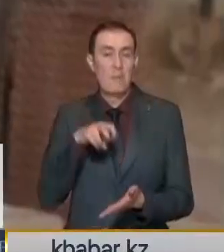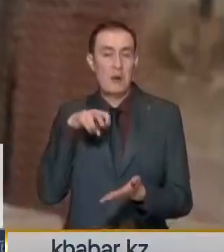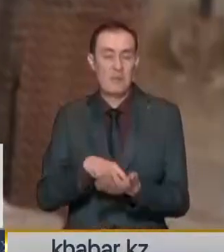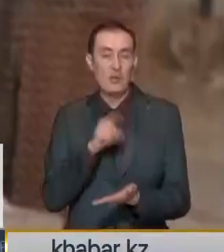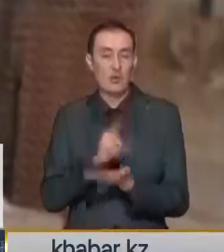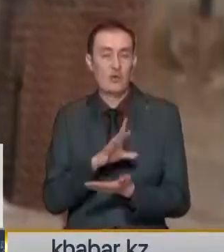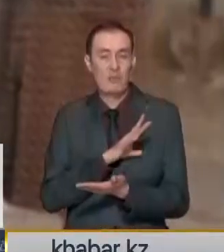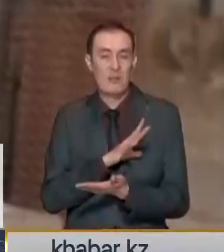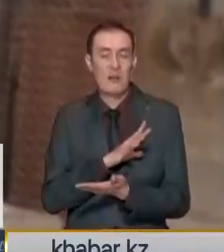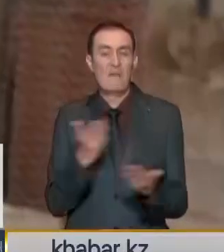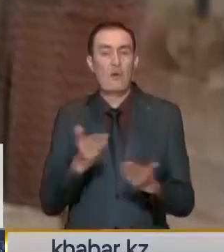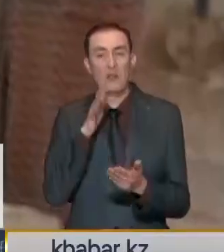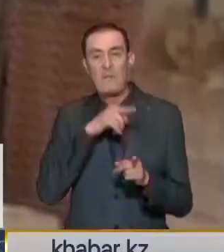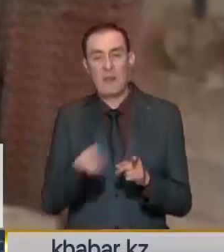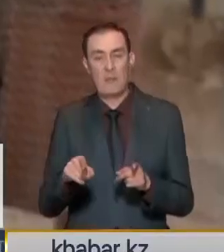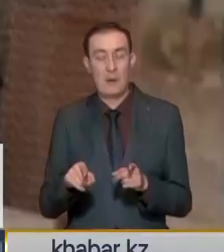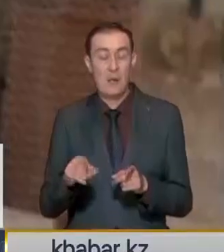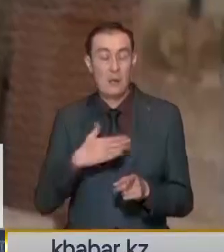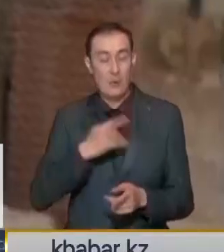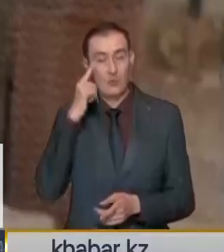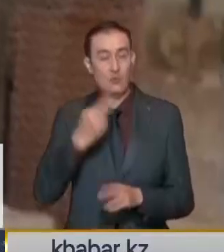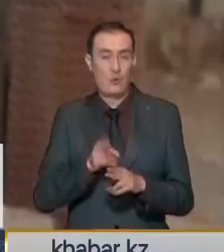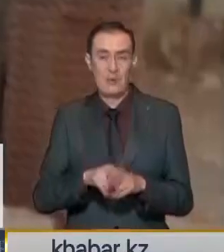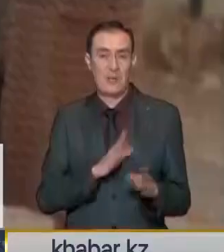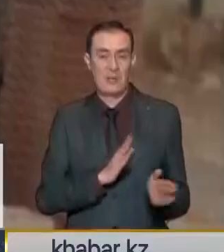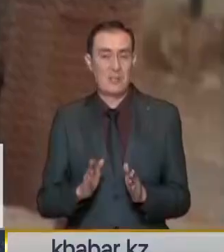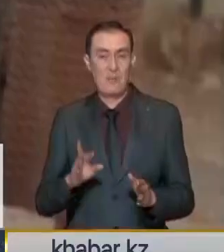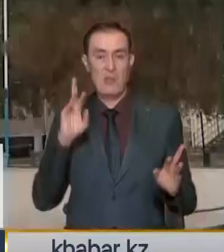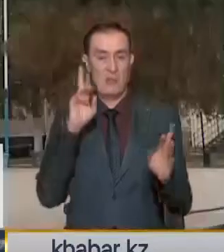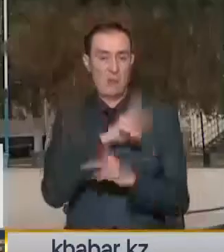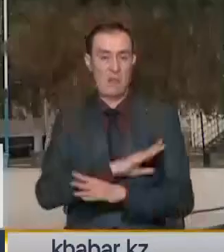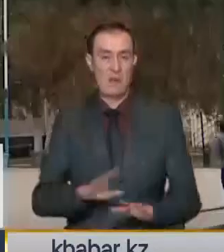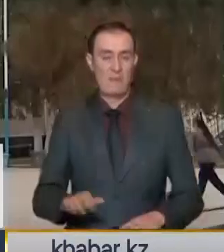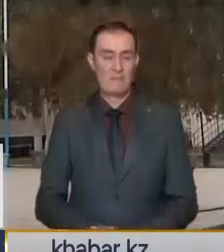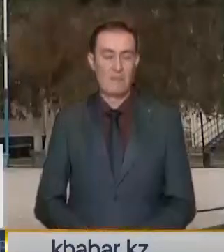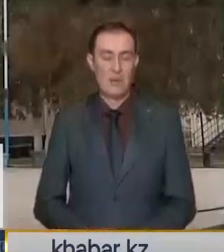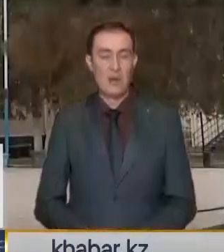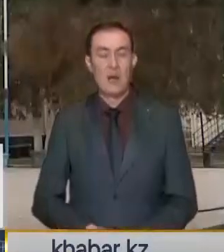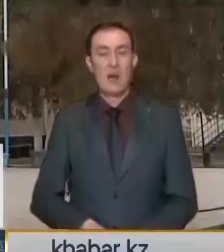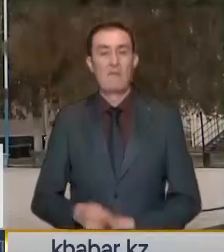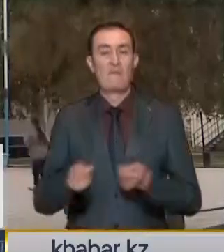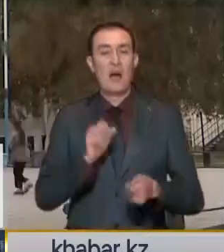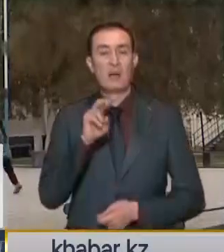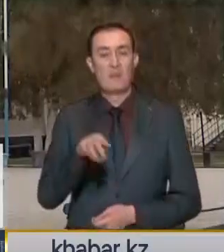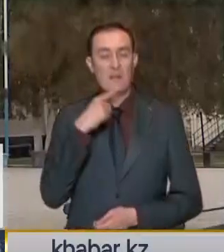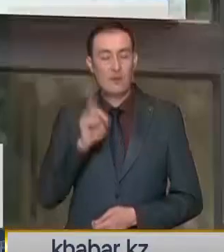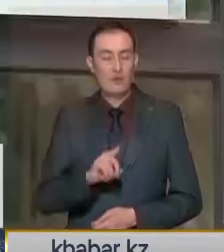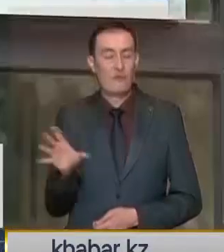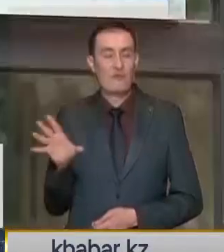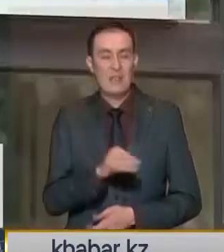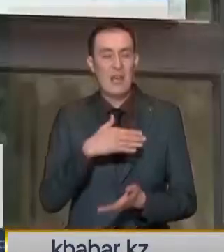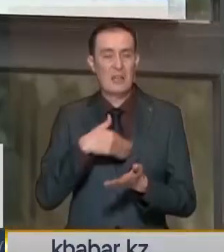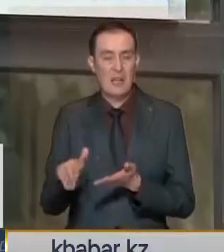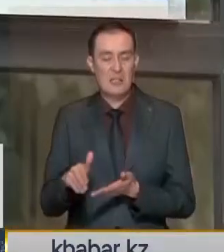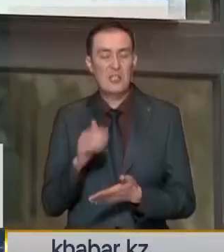районе должна быть определенное количество лет. Я думаю, что эта система неправильная. Между тем, в районном акимате утверждают, что все